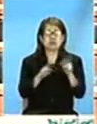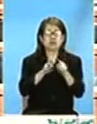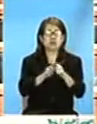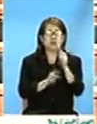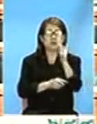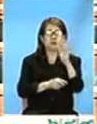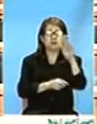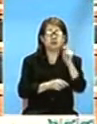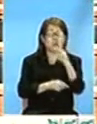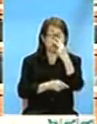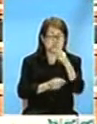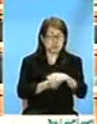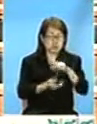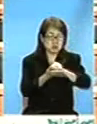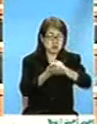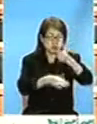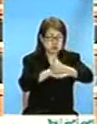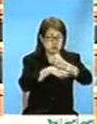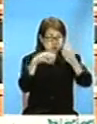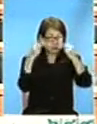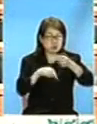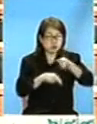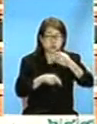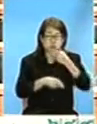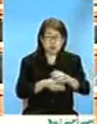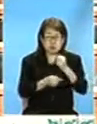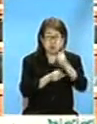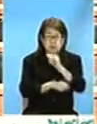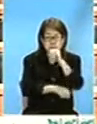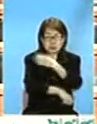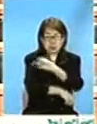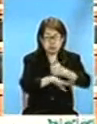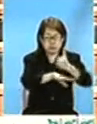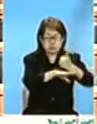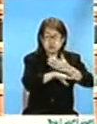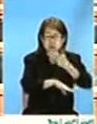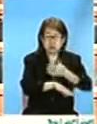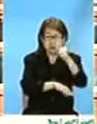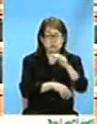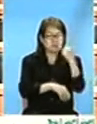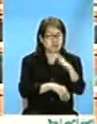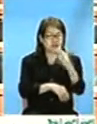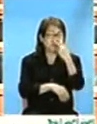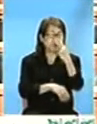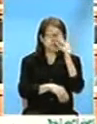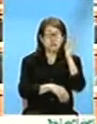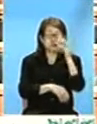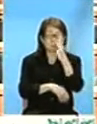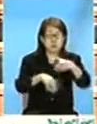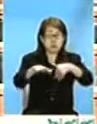ต.หรืออบจ.หรือเทศบาลท่านไปดูเถอะครับประชาชนไม่ได้ถูกจูงจมู